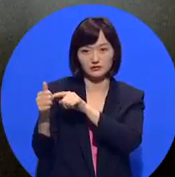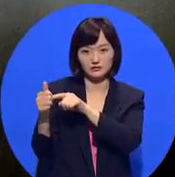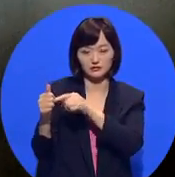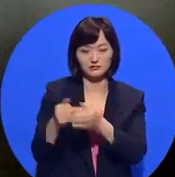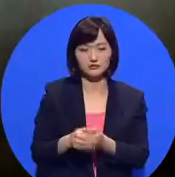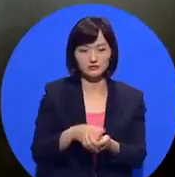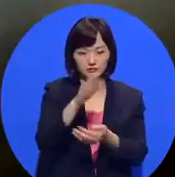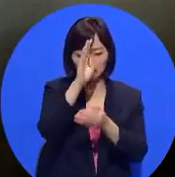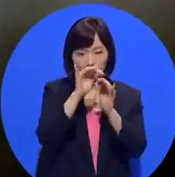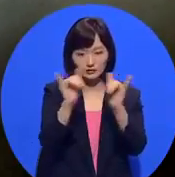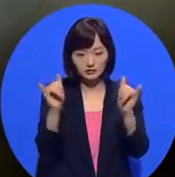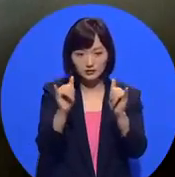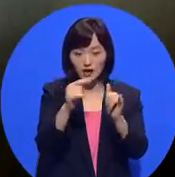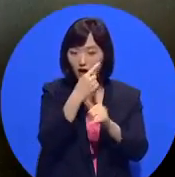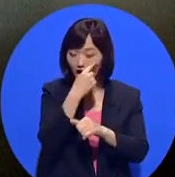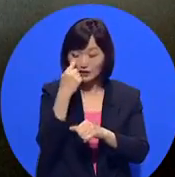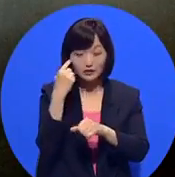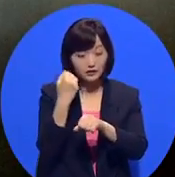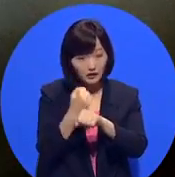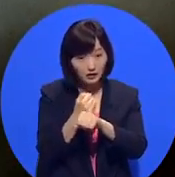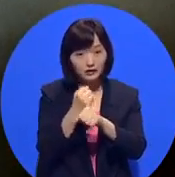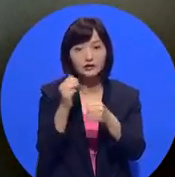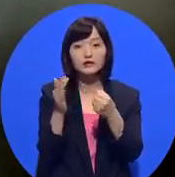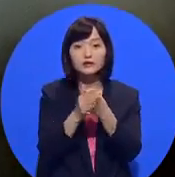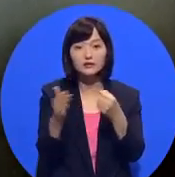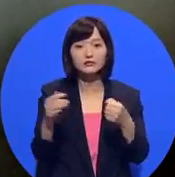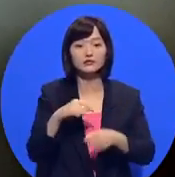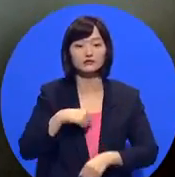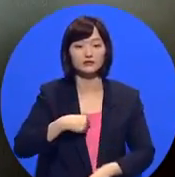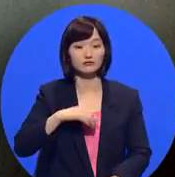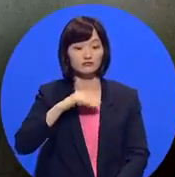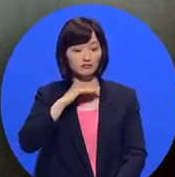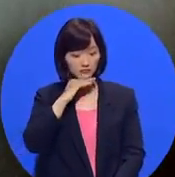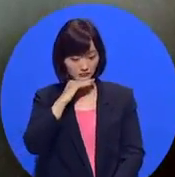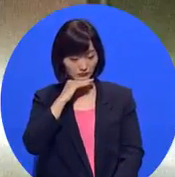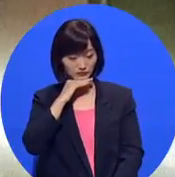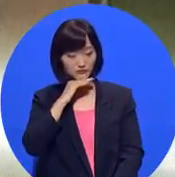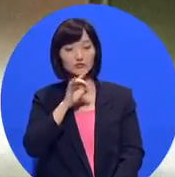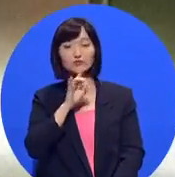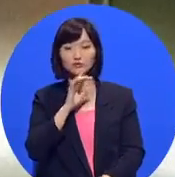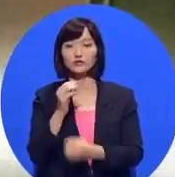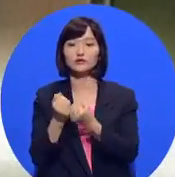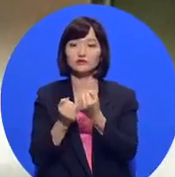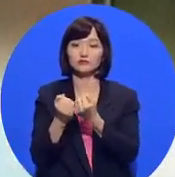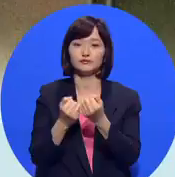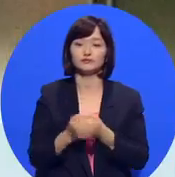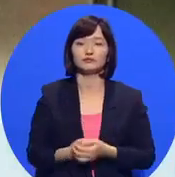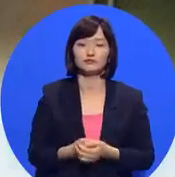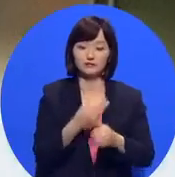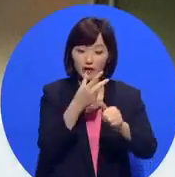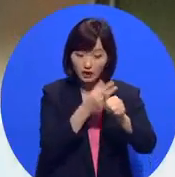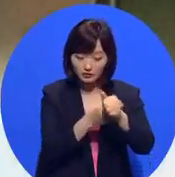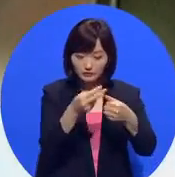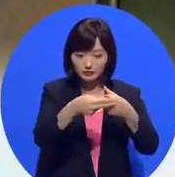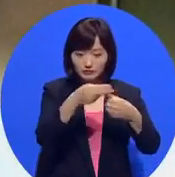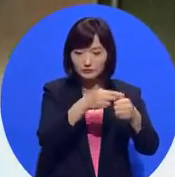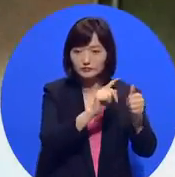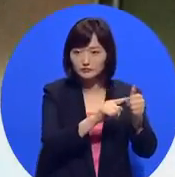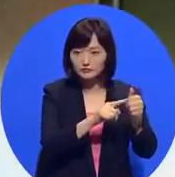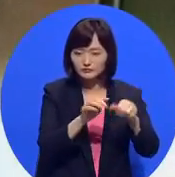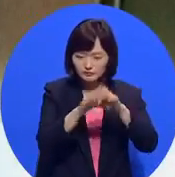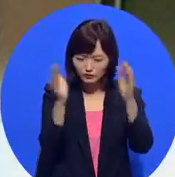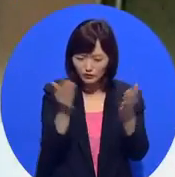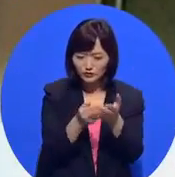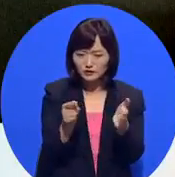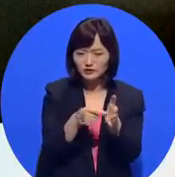상태를 판단하고 결정했기 때문에 자신은 지켜볼 수 밖에 없었다 고 했습니다 마치 의사는 응급 조치는 모든